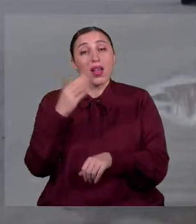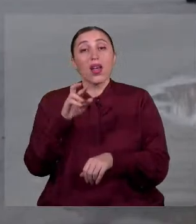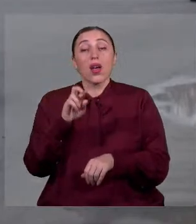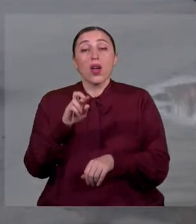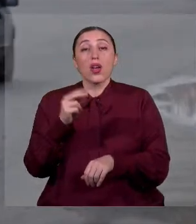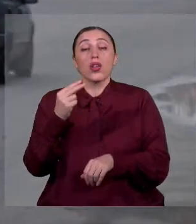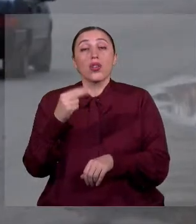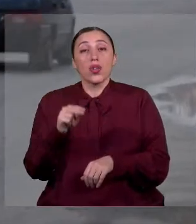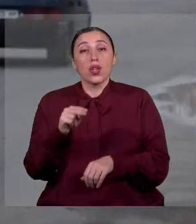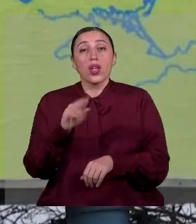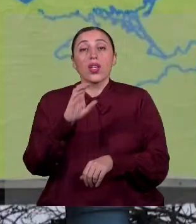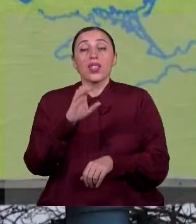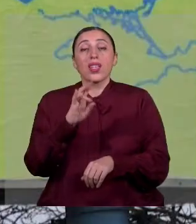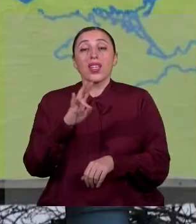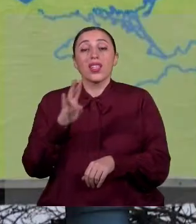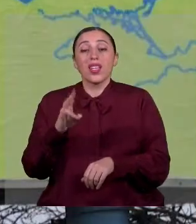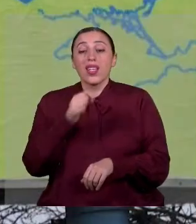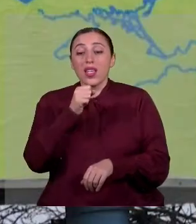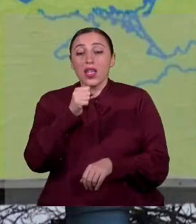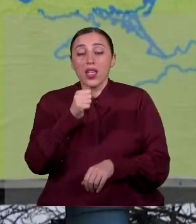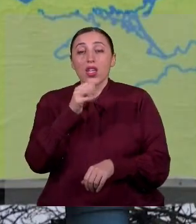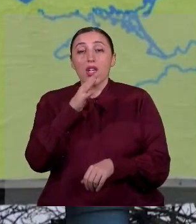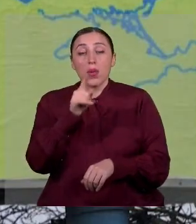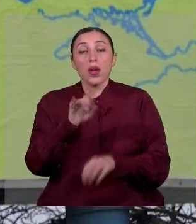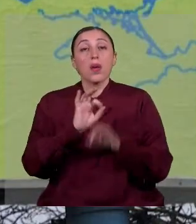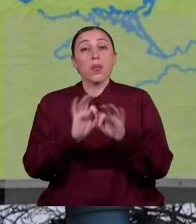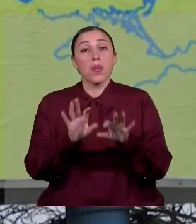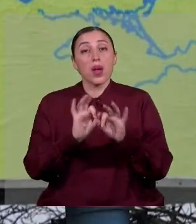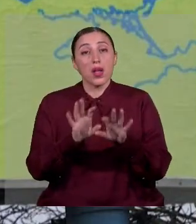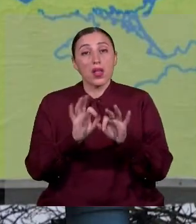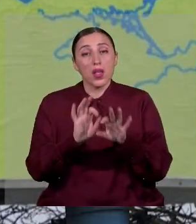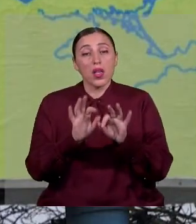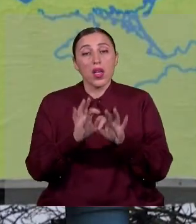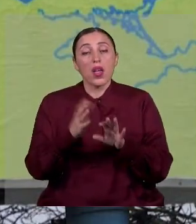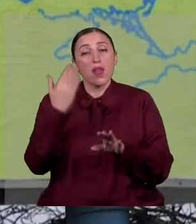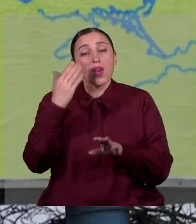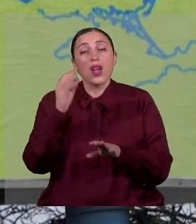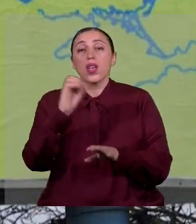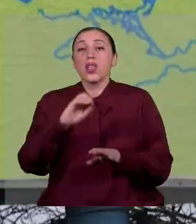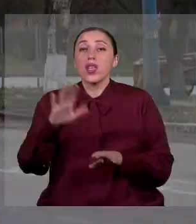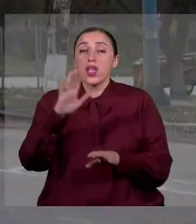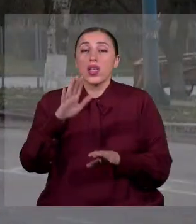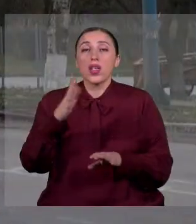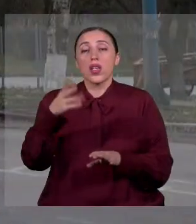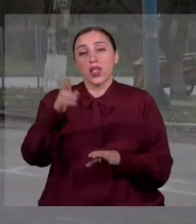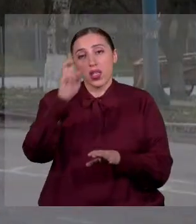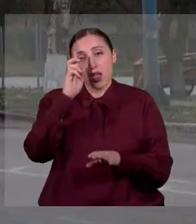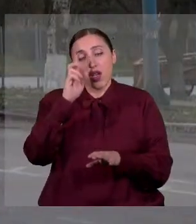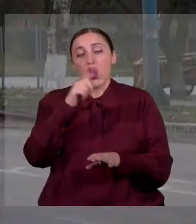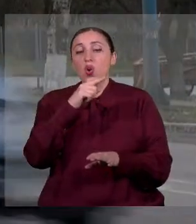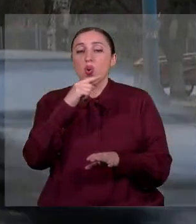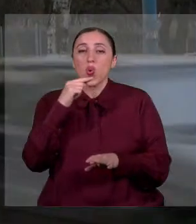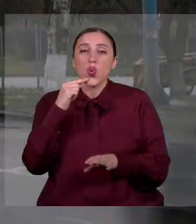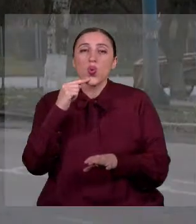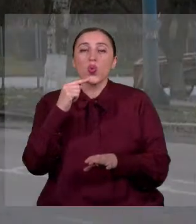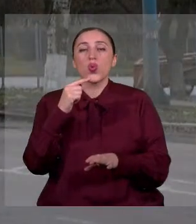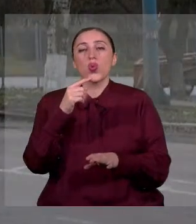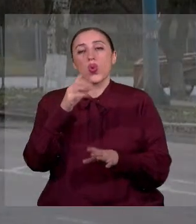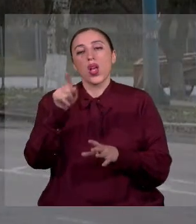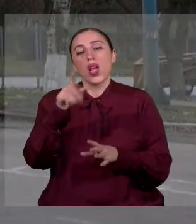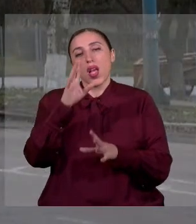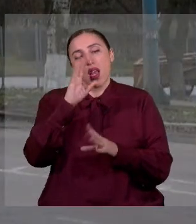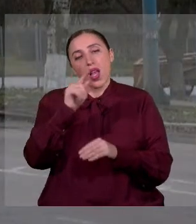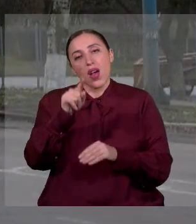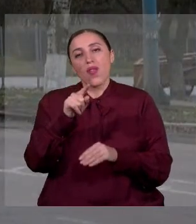CNN Պորտուգալին տված հարցազրույցում խոսել է այն մասին, թե ինչպես են արևմտյան երկրները դիտարկում Ռուսաստանի հնարավոր